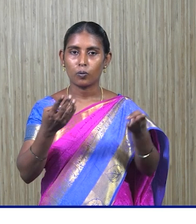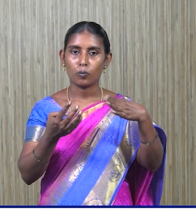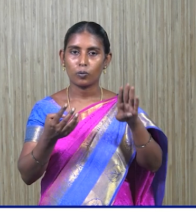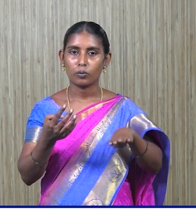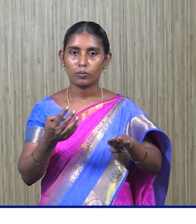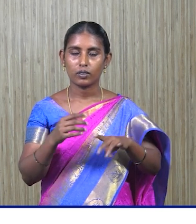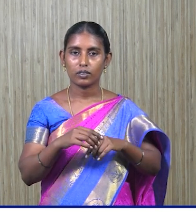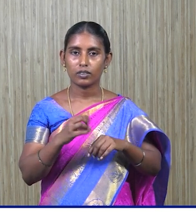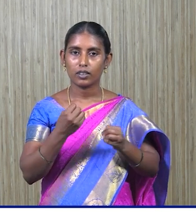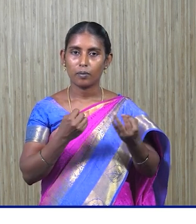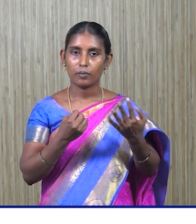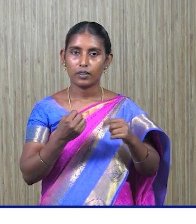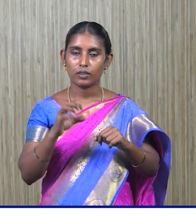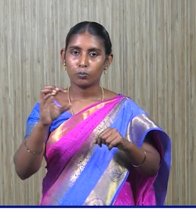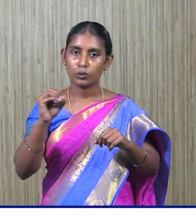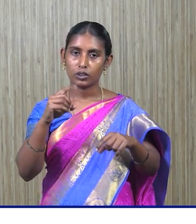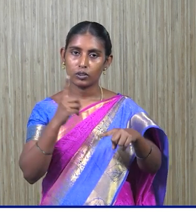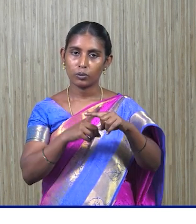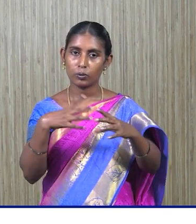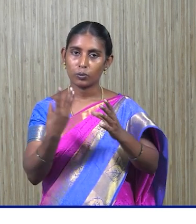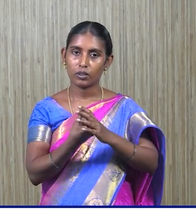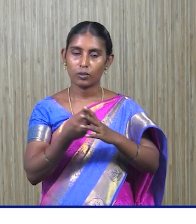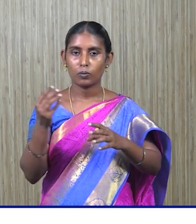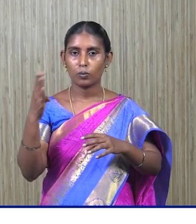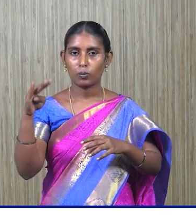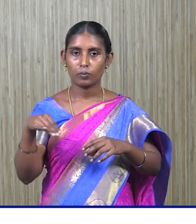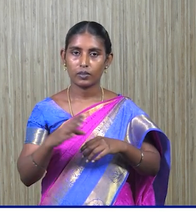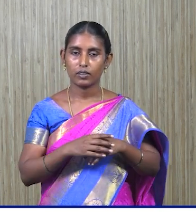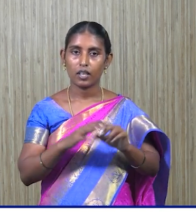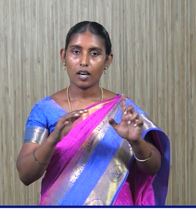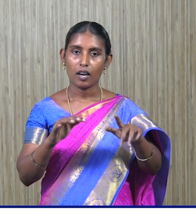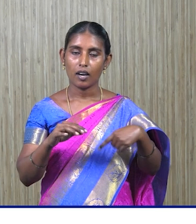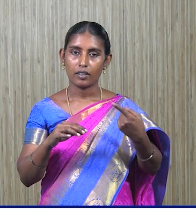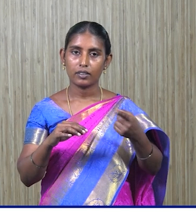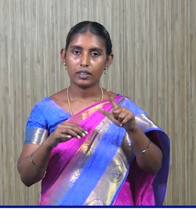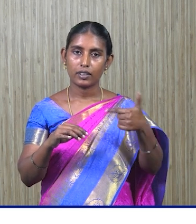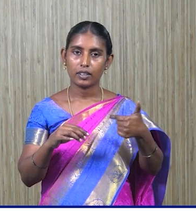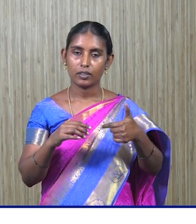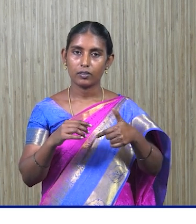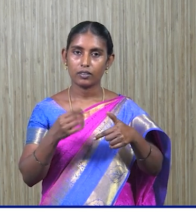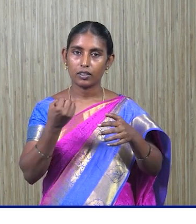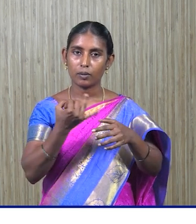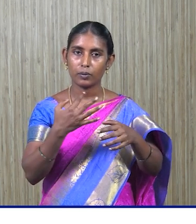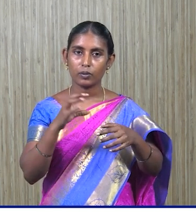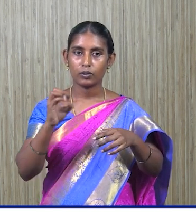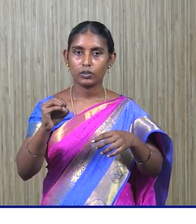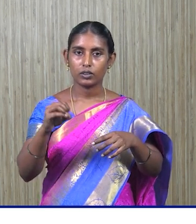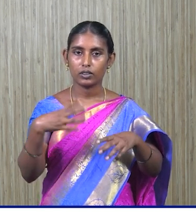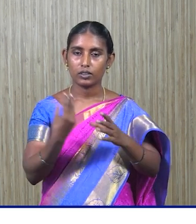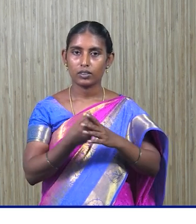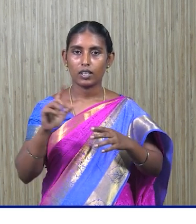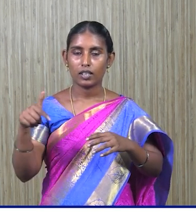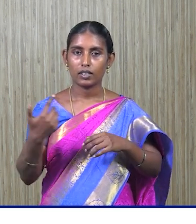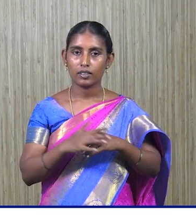9 என்ற எண்ணுடன் பூஜ்ஜியத்தை கூட்டினால் என்ன கிடைக்கின்றது நமக்கு? 9. அடுத்து 7 என்ற எண்ணுடன் பூஜ்ஜியத்தை கூட்டும் போது நமக்கு என்ன கிடைக்கும்?